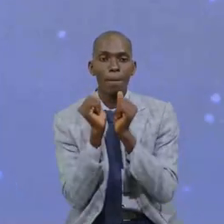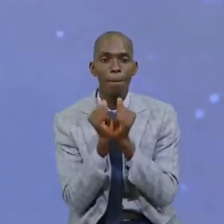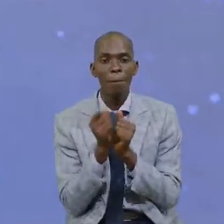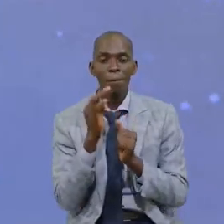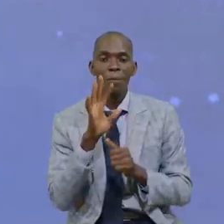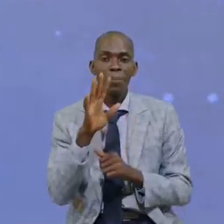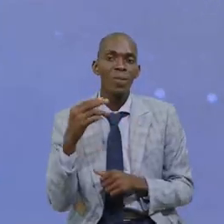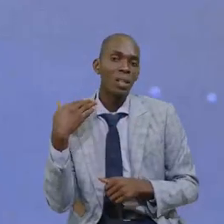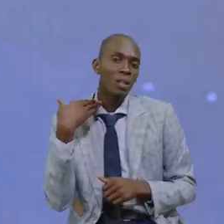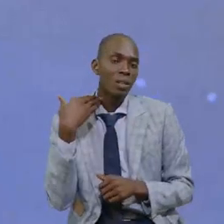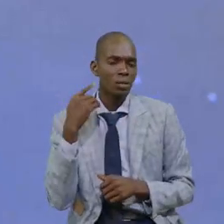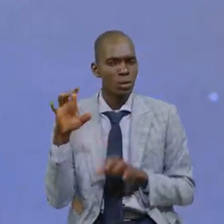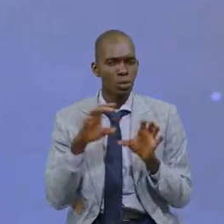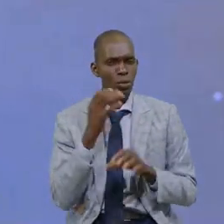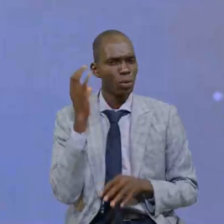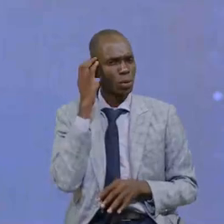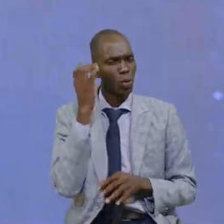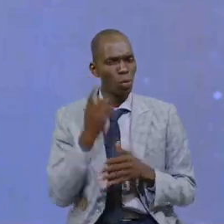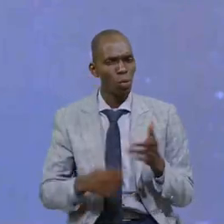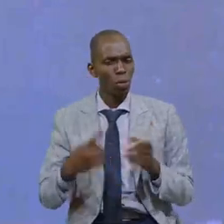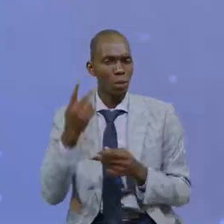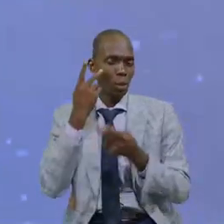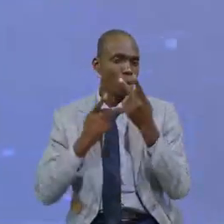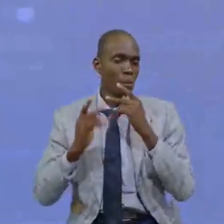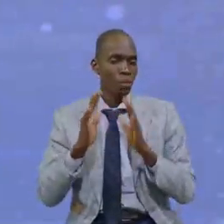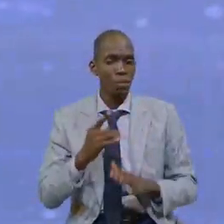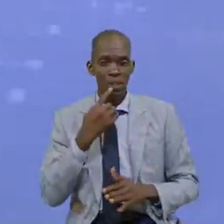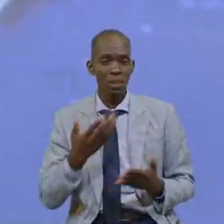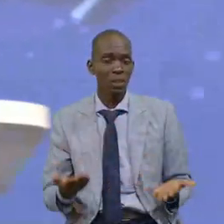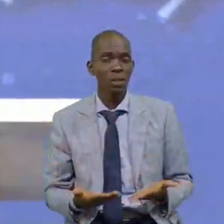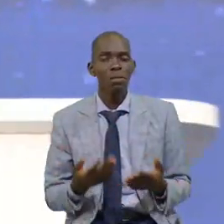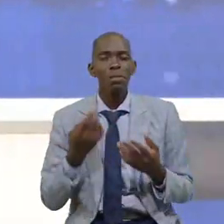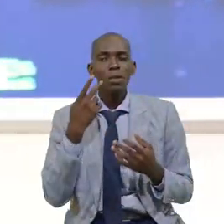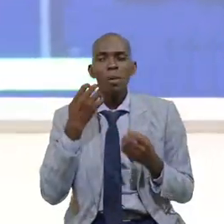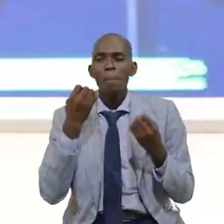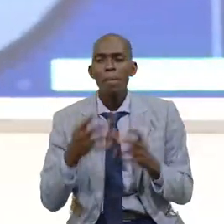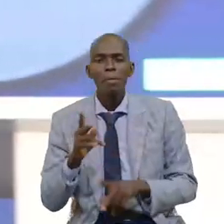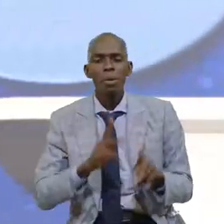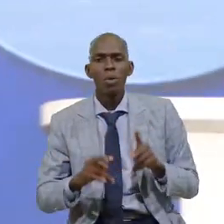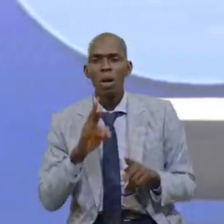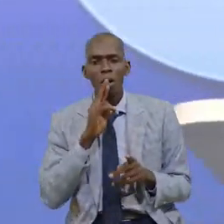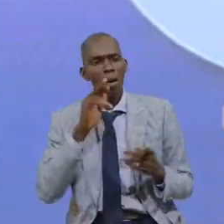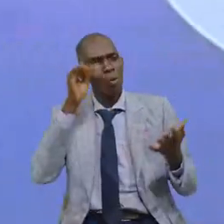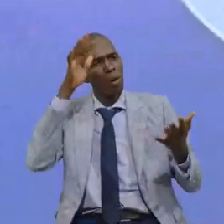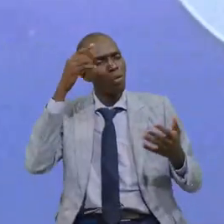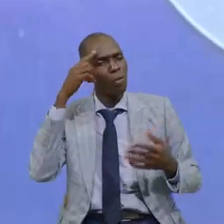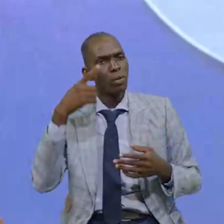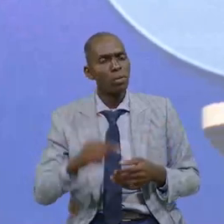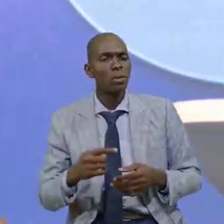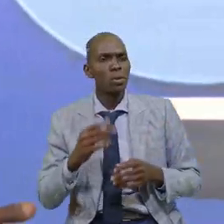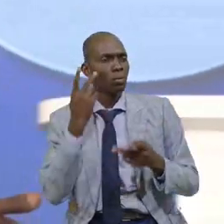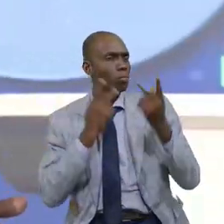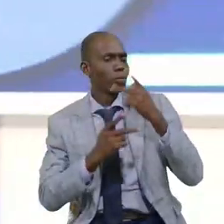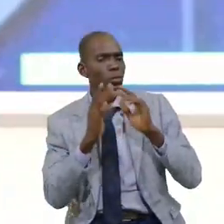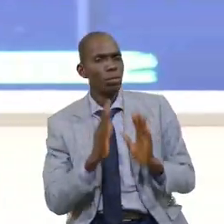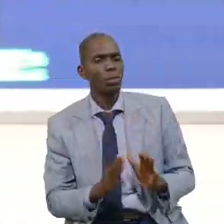détache-toi, détache les liens de ton cou. Ce que le prophète dit, vous savez, plusieurs attendent le prophète. Prie pour moi, prie pour moi,